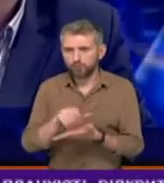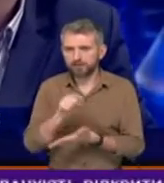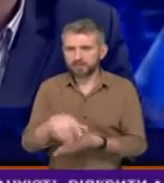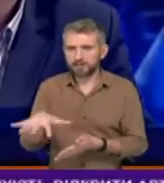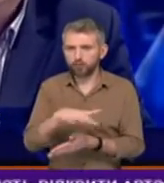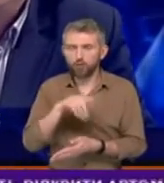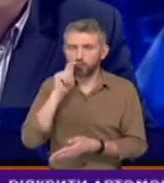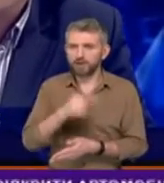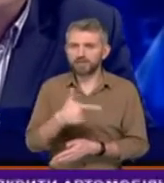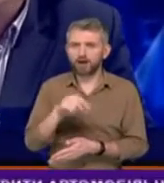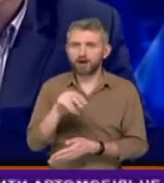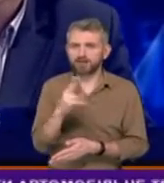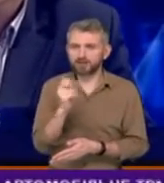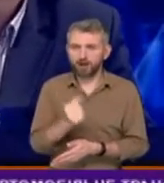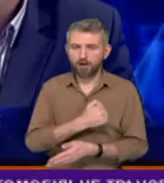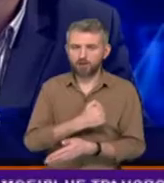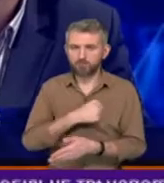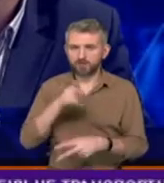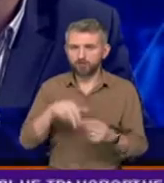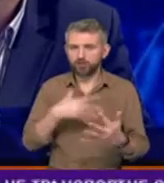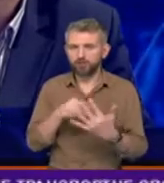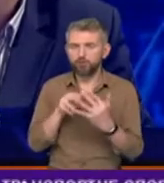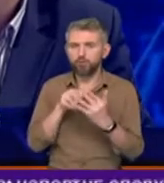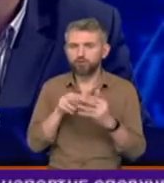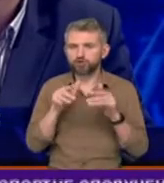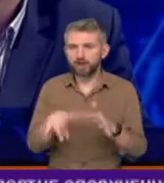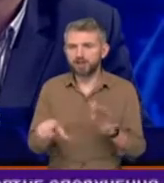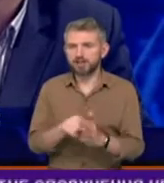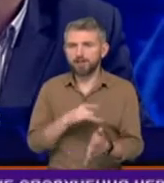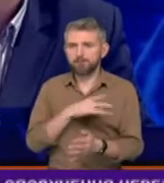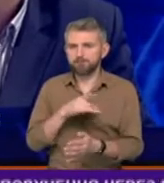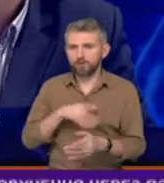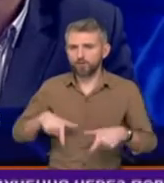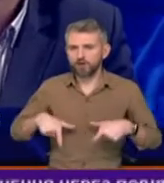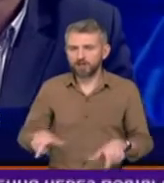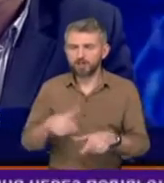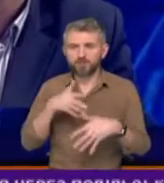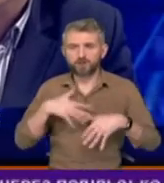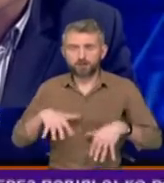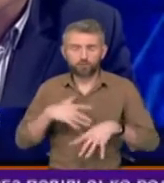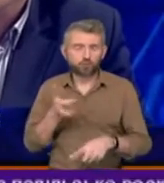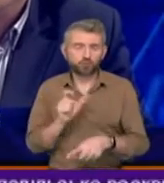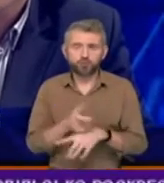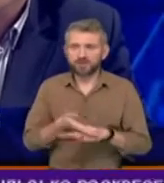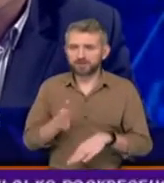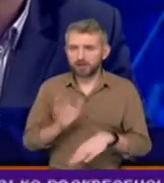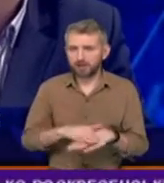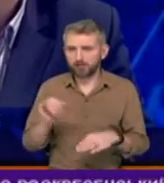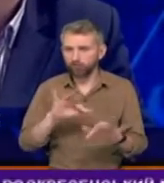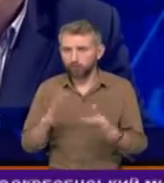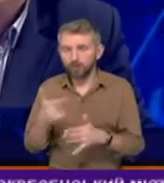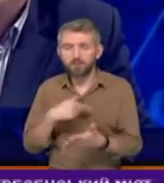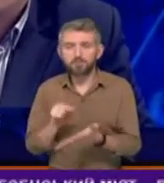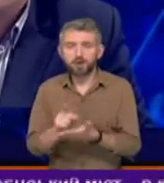Галицька армія, вона взагалі закінчила свій бойовий шлях з білогвардійцями разом десь там у Криму. Дуже складна буремна історія. Ми маємо